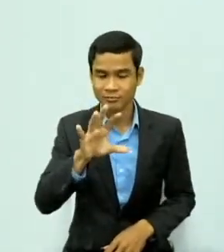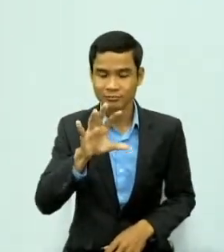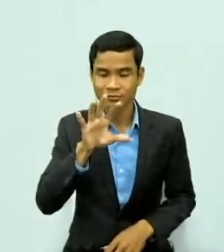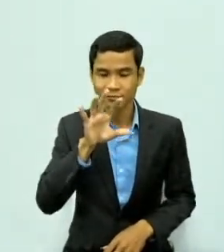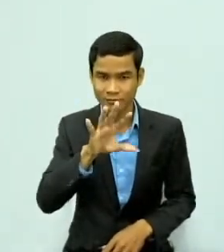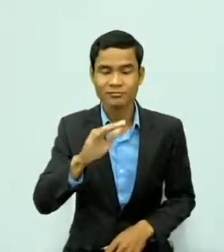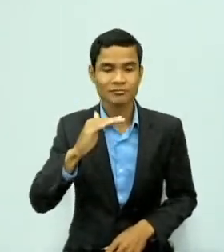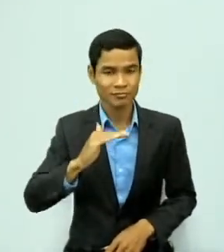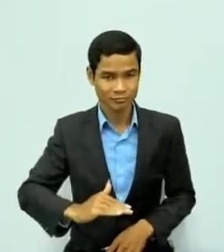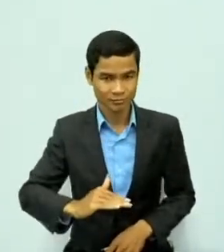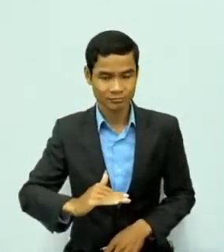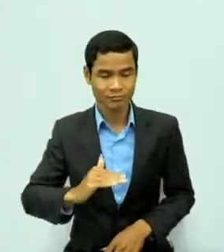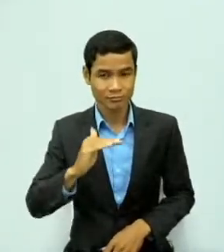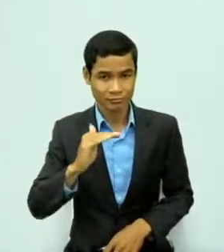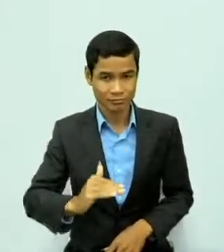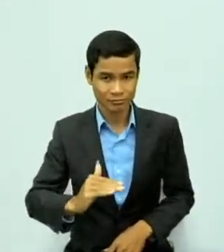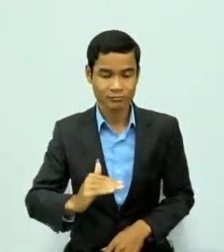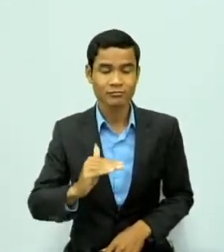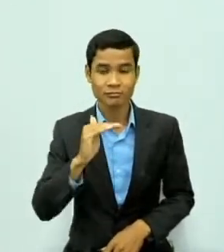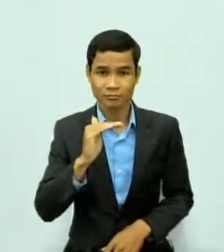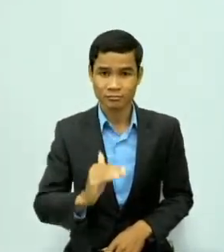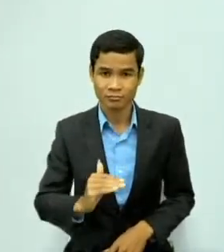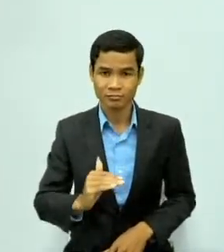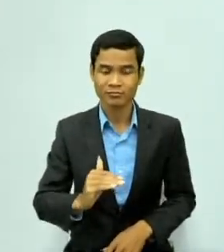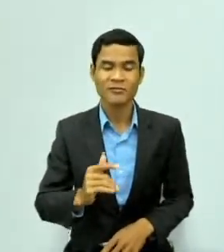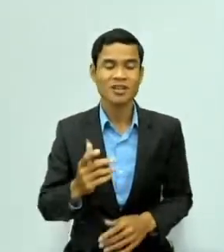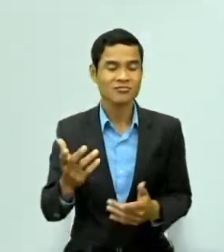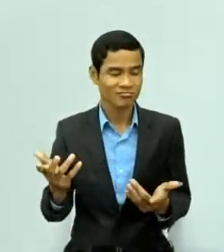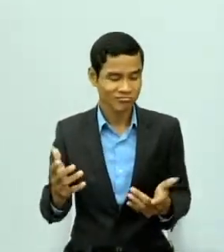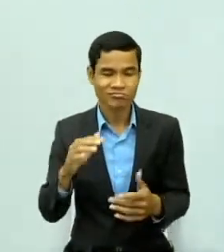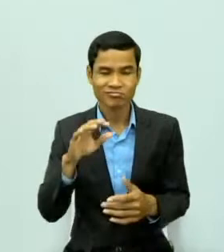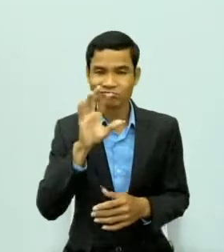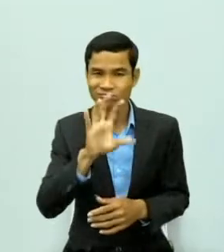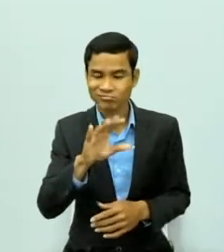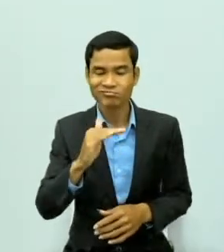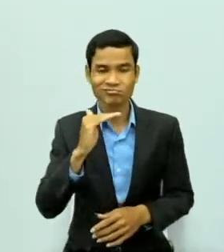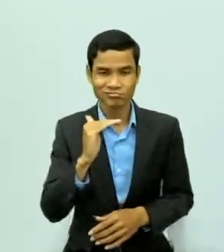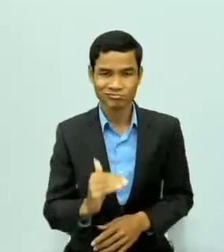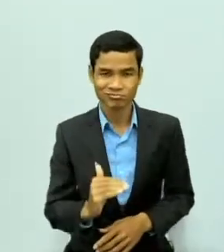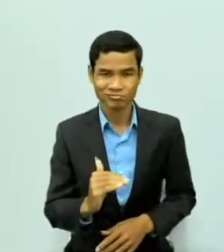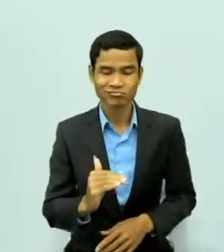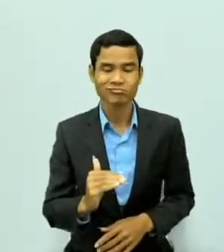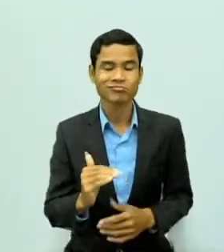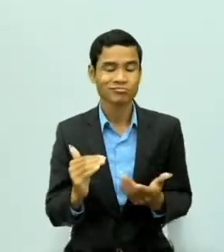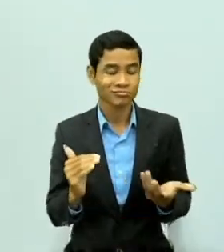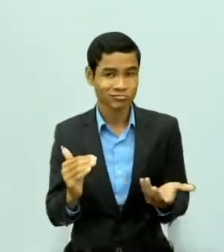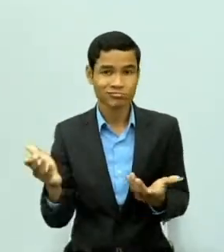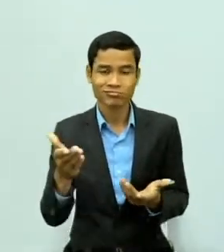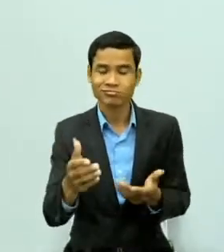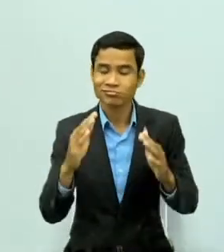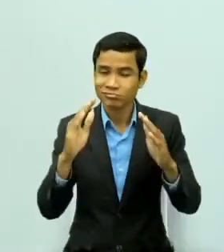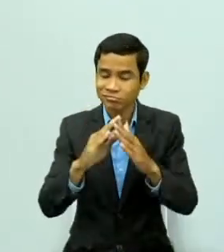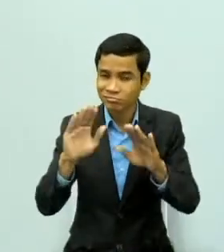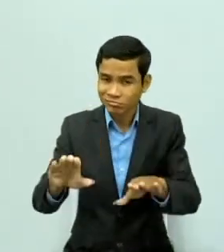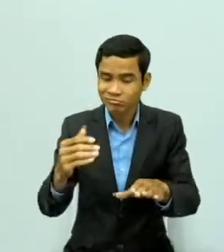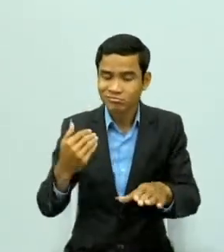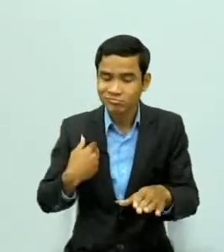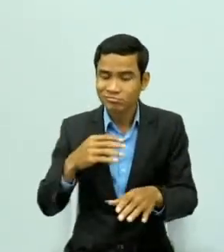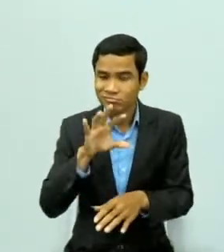ឆ្កែនេះគឺយើងឃើញហើយវារៀងតឿណាកូនណាចាអញ្ចឹងតែបកកូនមានឆ្កែតឿអត់